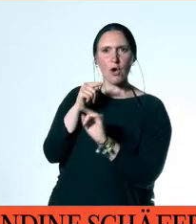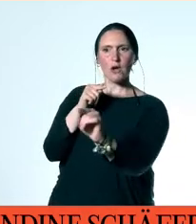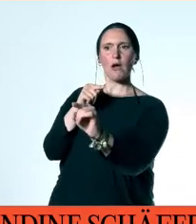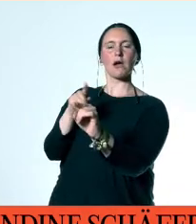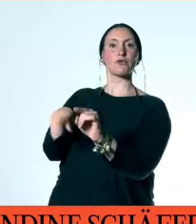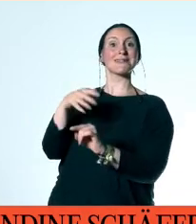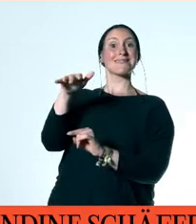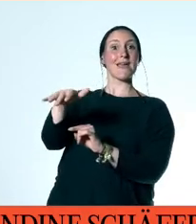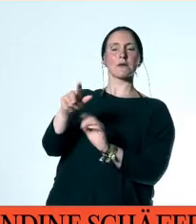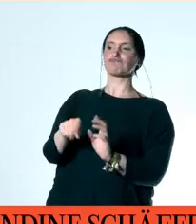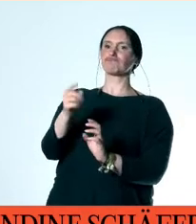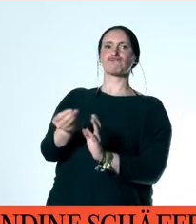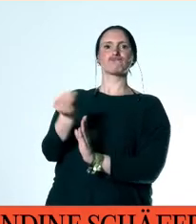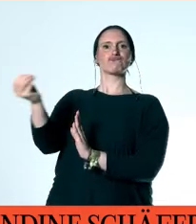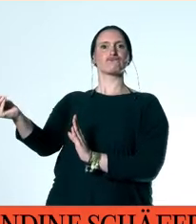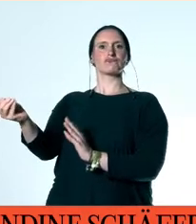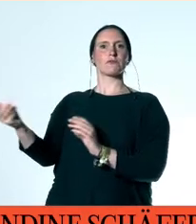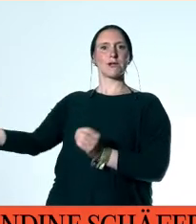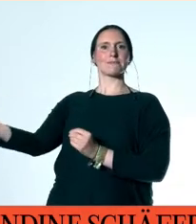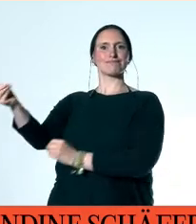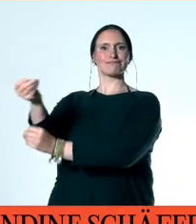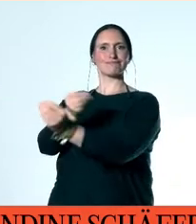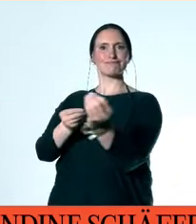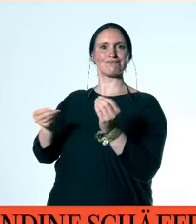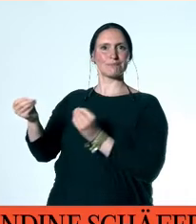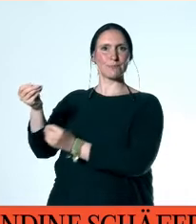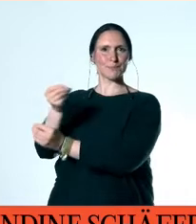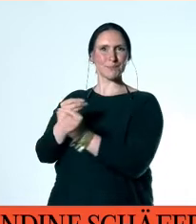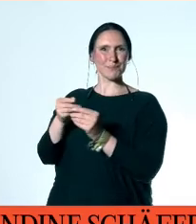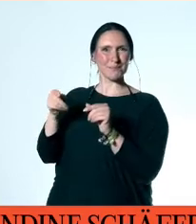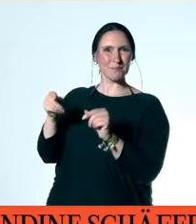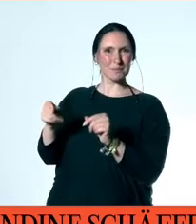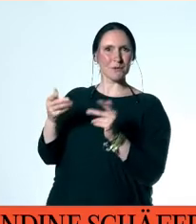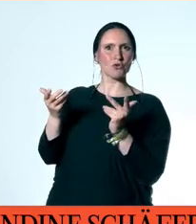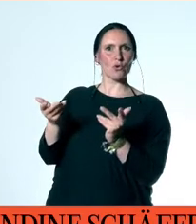unterschiedliche Ansätze gibt, Vielfalt im wahrsten Sinne des Wortes.